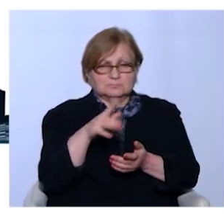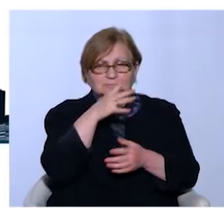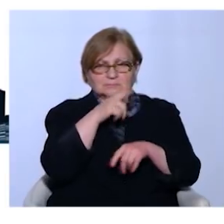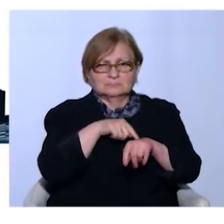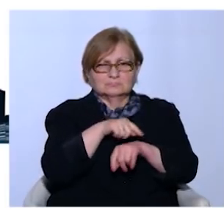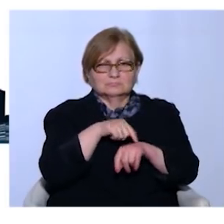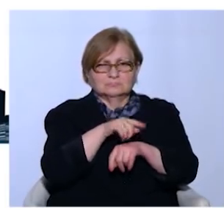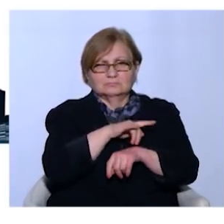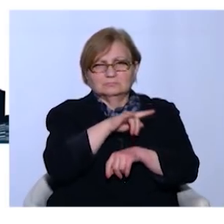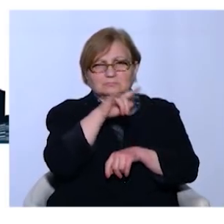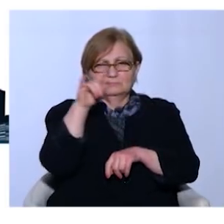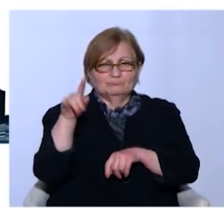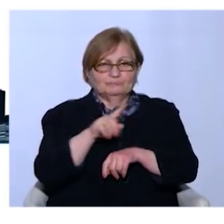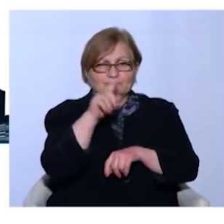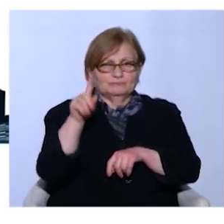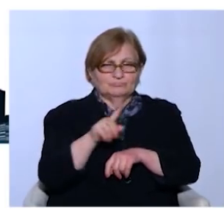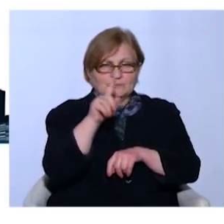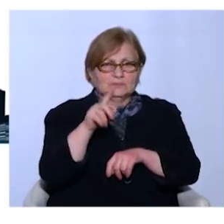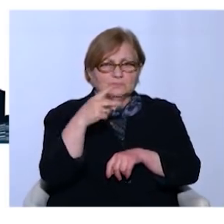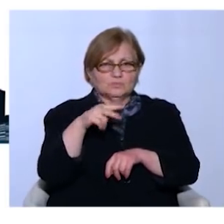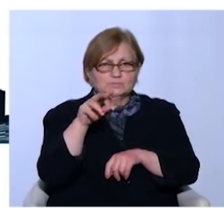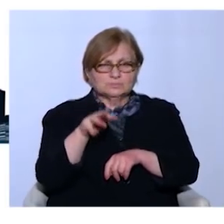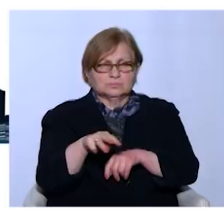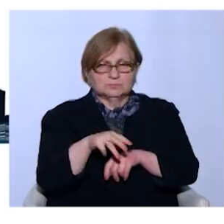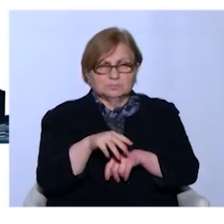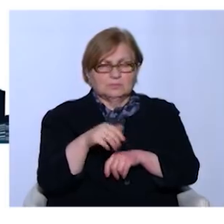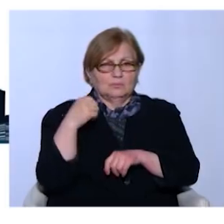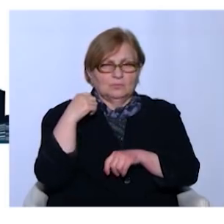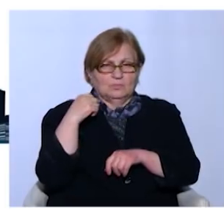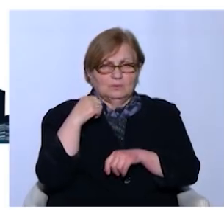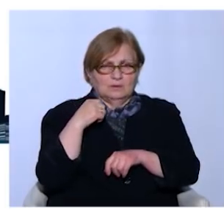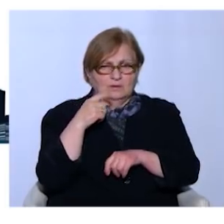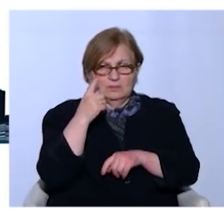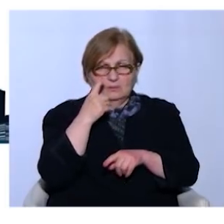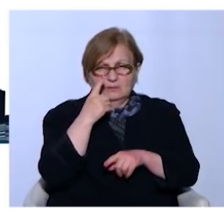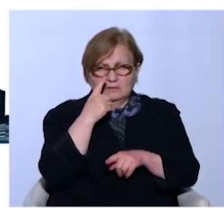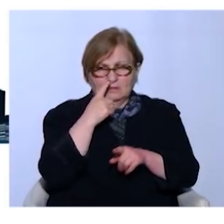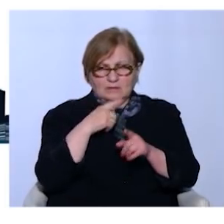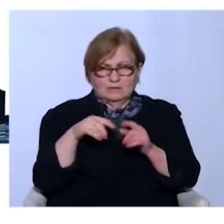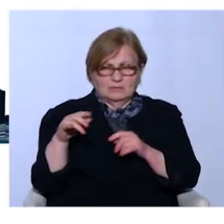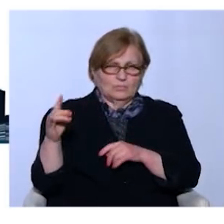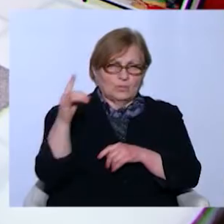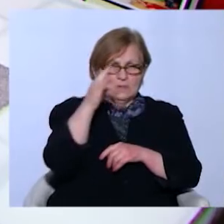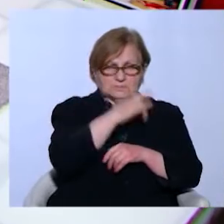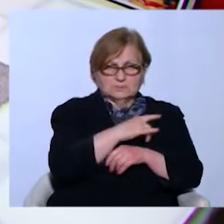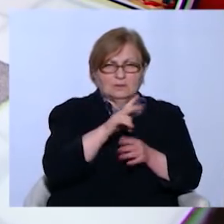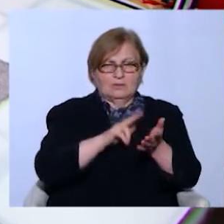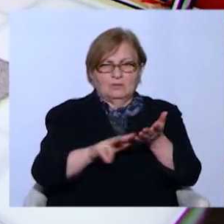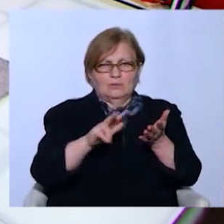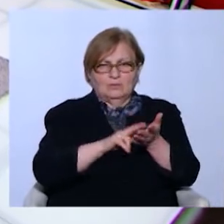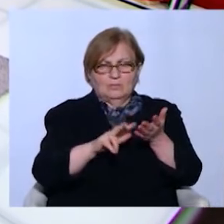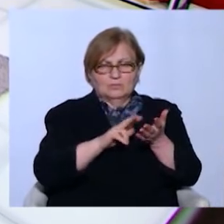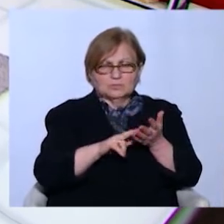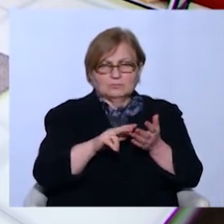გზავრობის მანძილზე მიფრინავდა 1 საათი და 20 წუთი. უკან მას დასჭირდა 80 წუთი. კითხვა